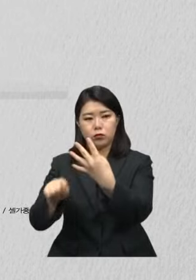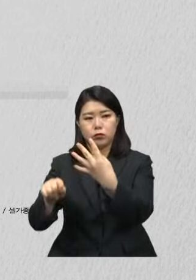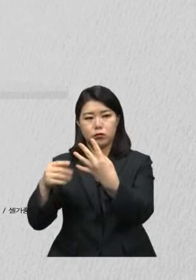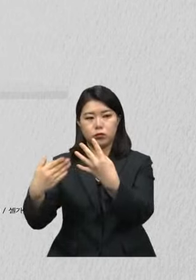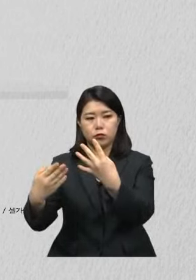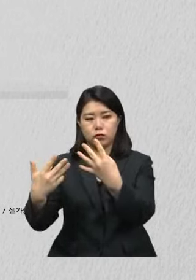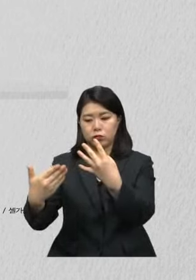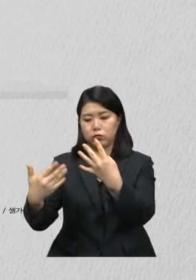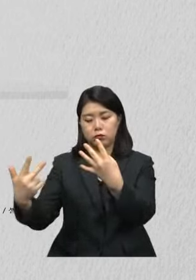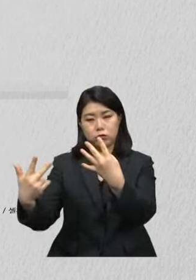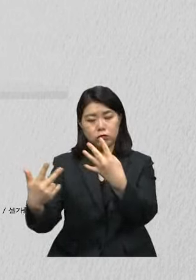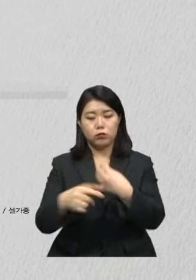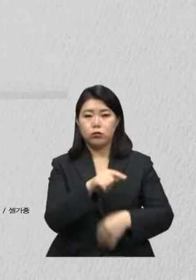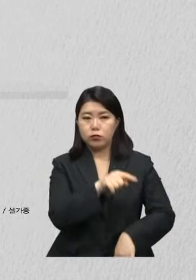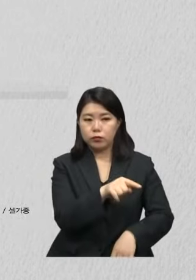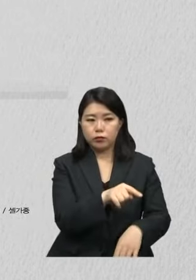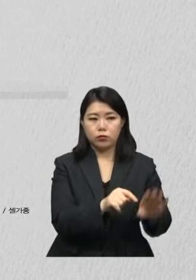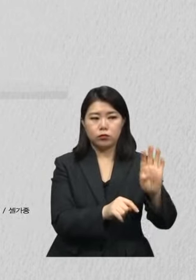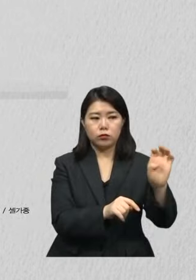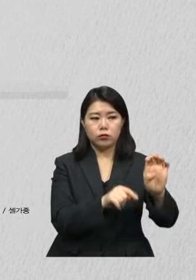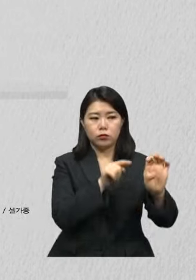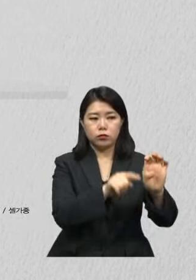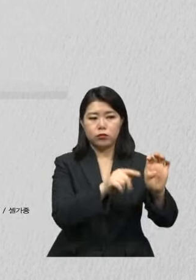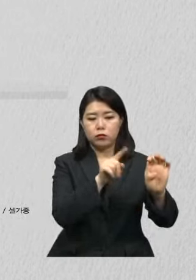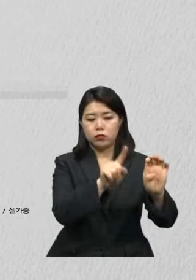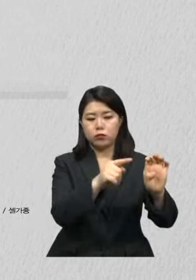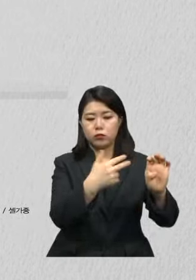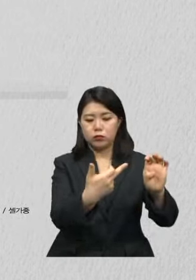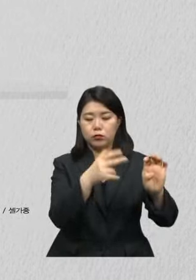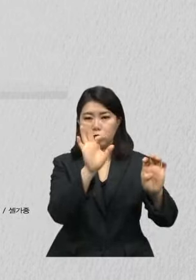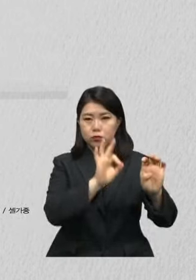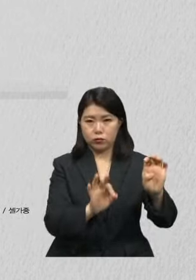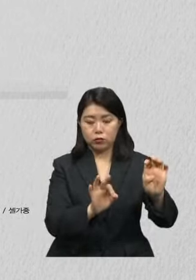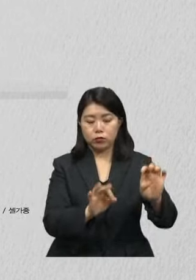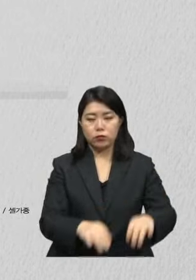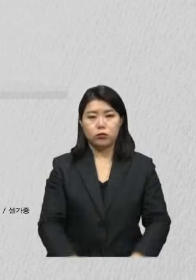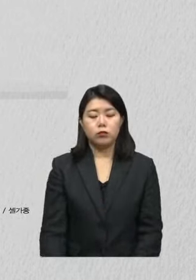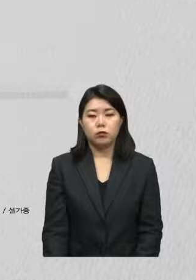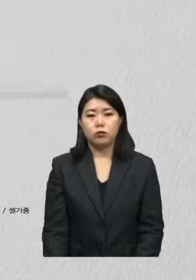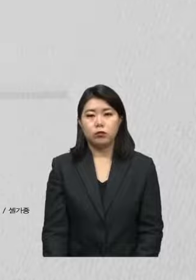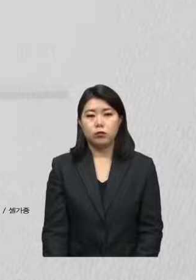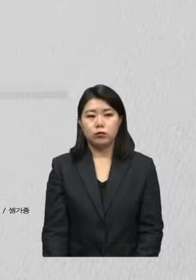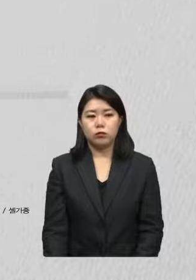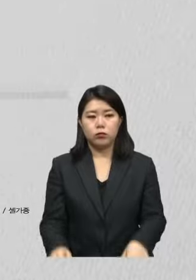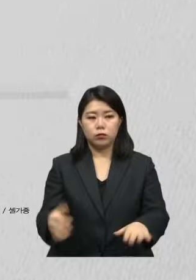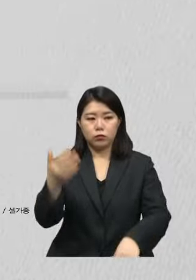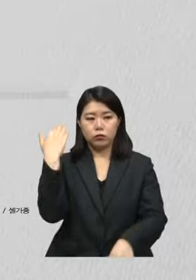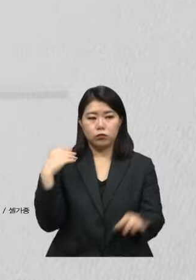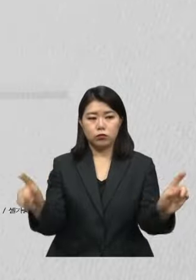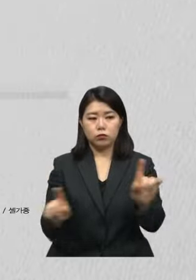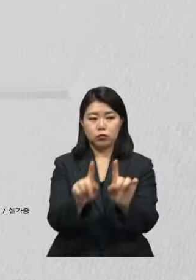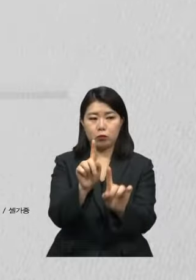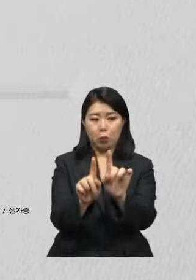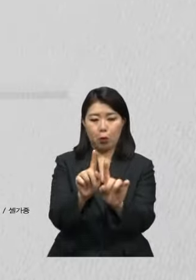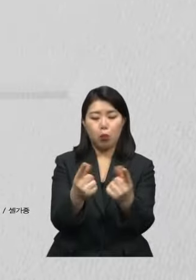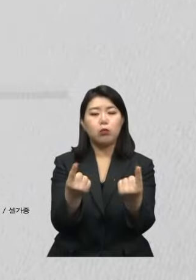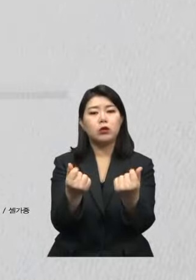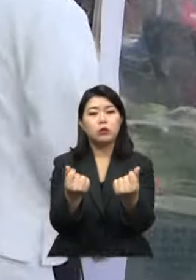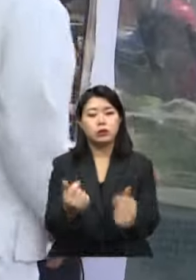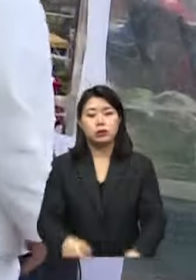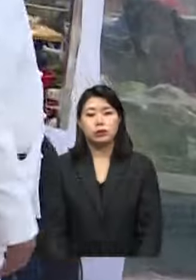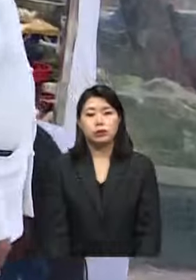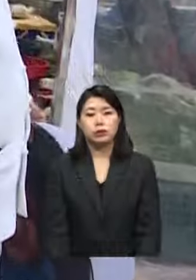54.97%, 최재관 후보가 40.17%를 득표한 것과 비교해도 두 후보의 격차가 크게 줄어든